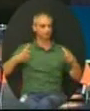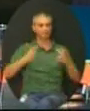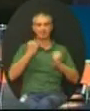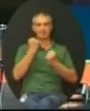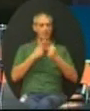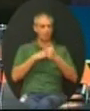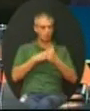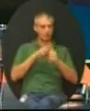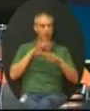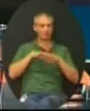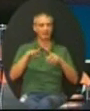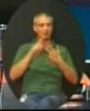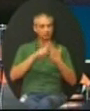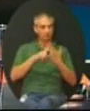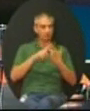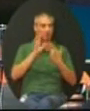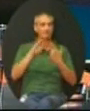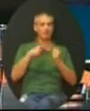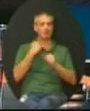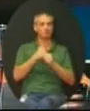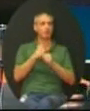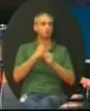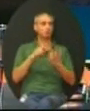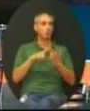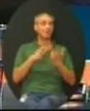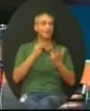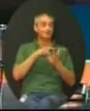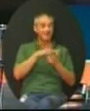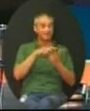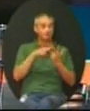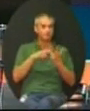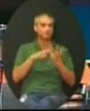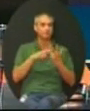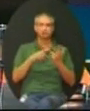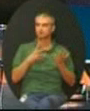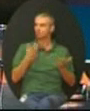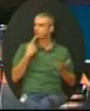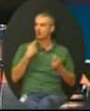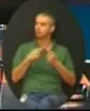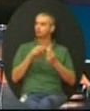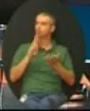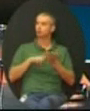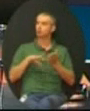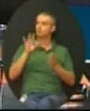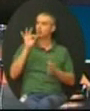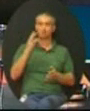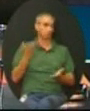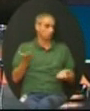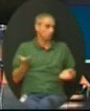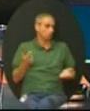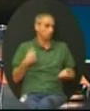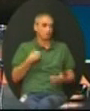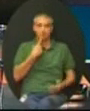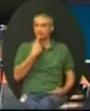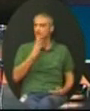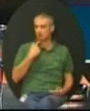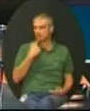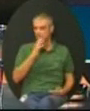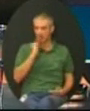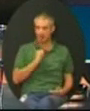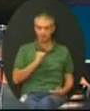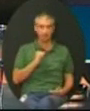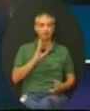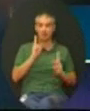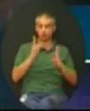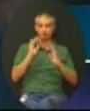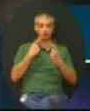לתחבורה, לתשתיות, אפילו לתעסוקה. בדברים האלה נכון להסתכל. מה לגבי זכות בחירה? זכות בחירה גם, אני אומר... לא, כי אני אגיד לך למה. לא, כי רגע, גם